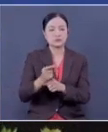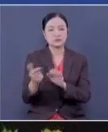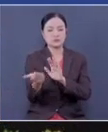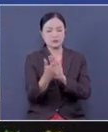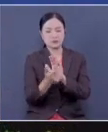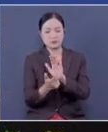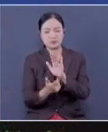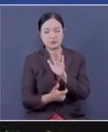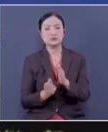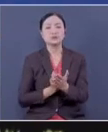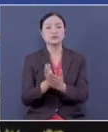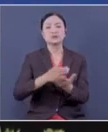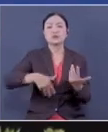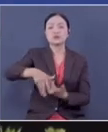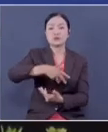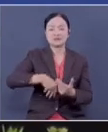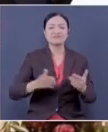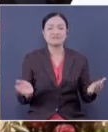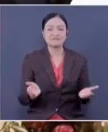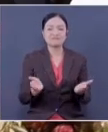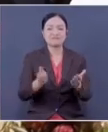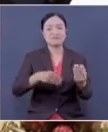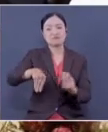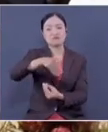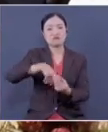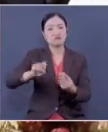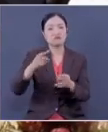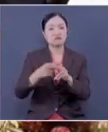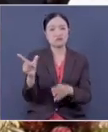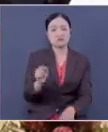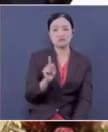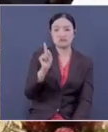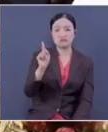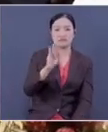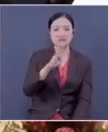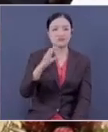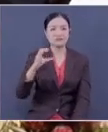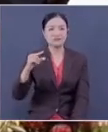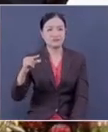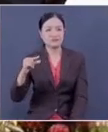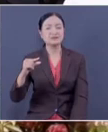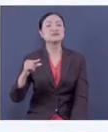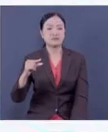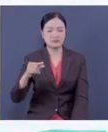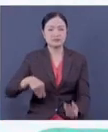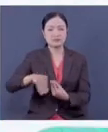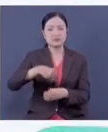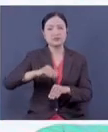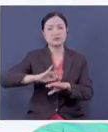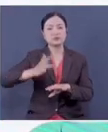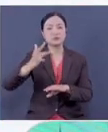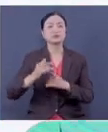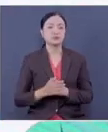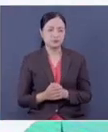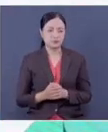ยบายด้านสิ่งแวดล้อมเพื่อที่จะขับเคลื่อนโมเดลเศรษฐกิจ BCG หรือเศรษฐกิจชีวภาพค่ะแน่นอนว่าโมเด